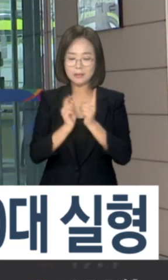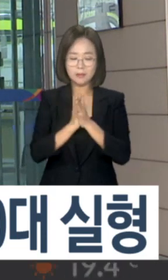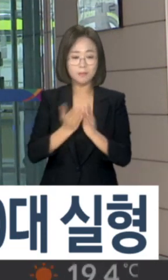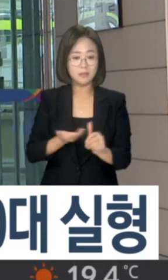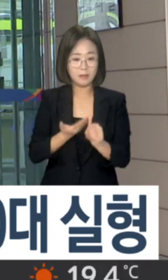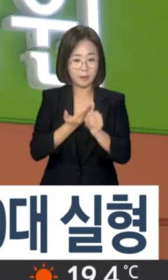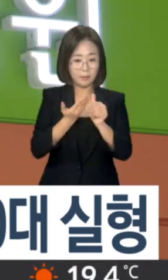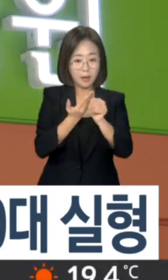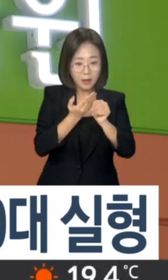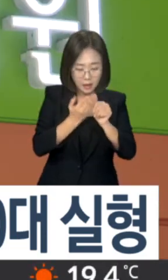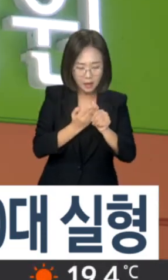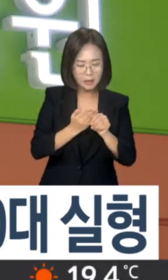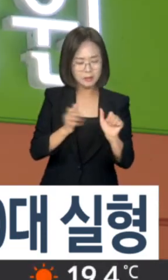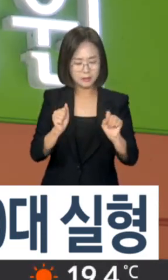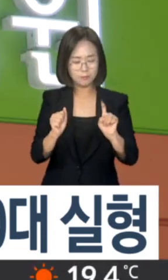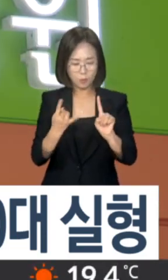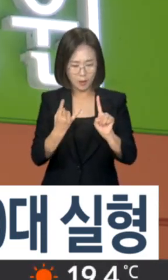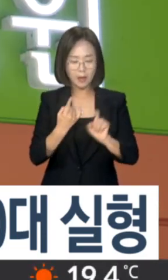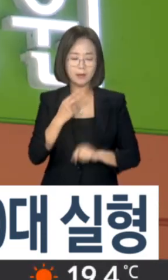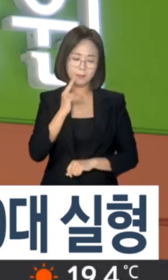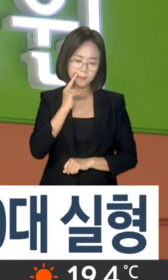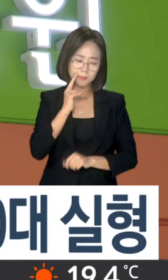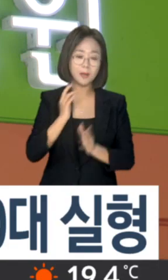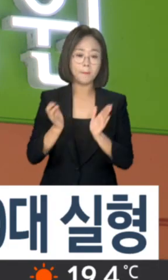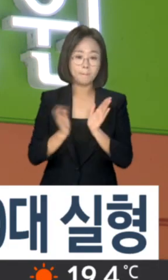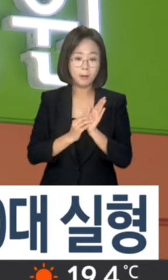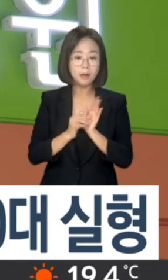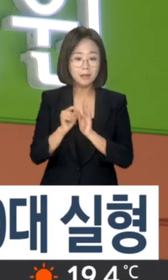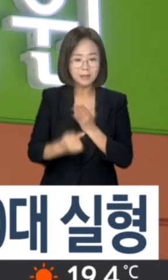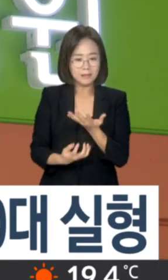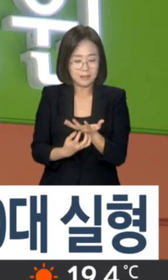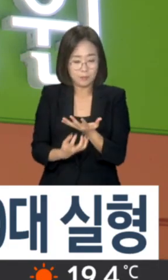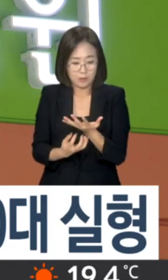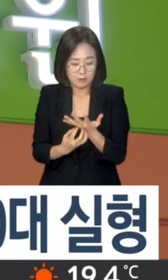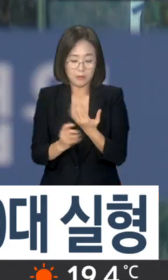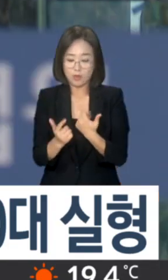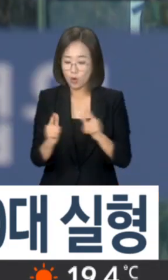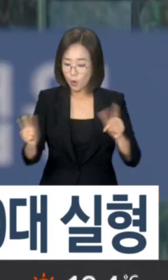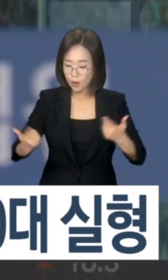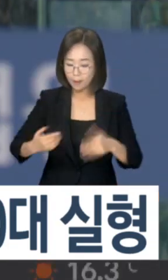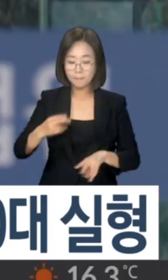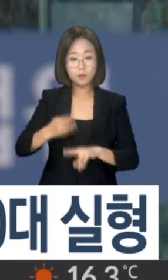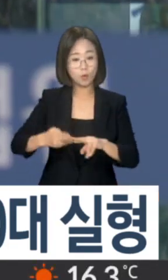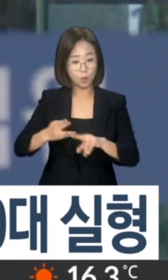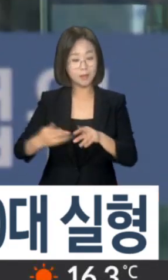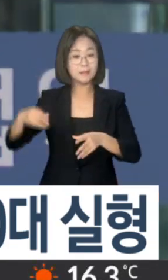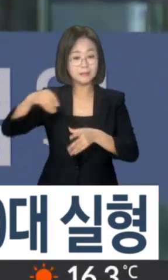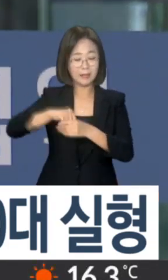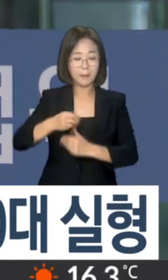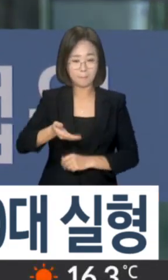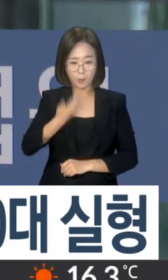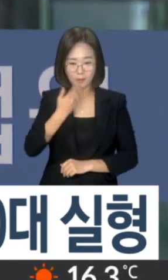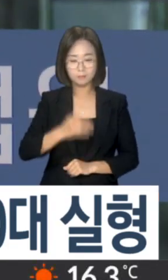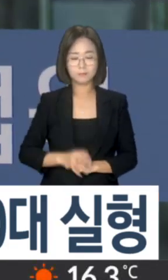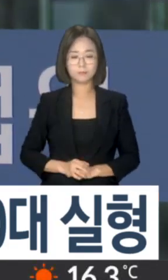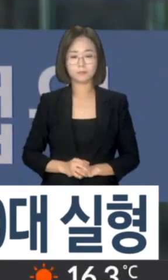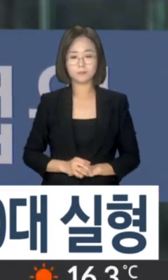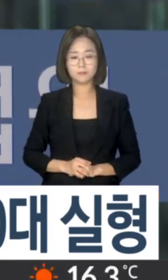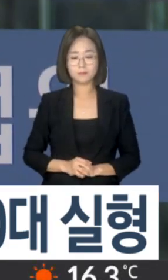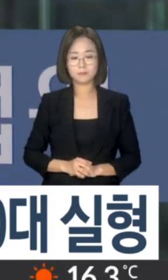재배한 뒤 열차에 흡연하고 11살에 김치찌개나 카레 등 요리에 넣어먹은 혐이